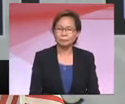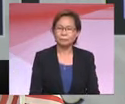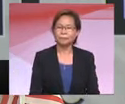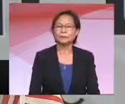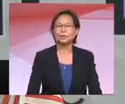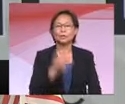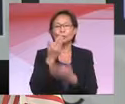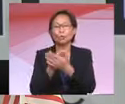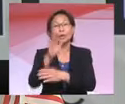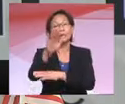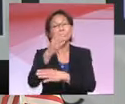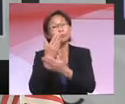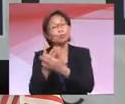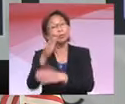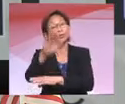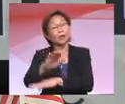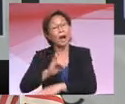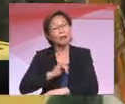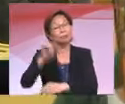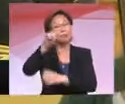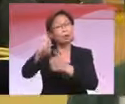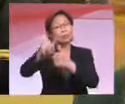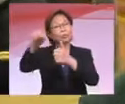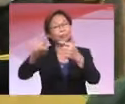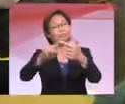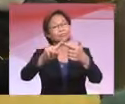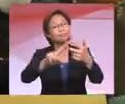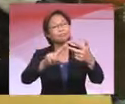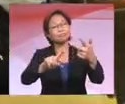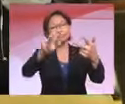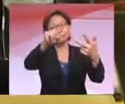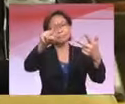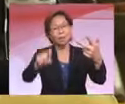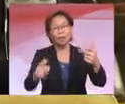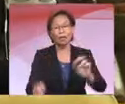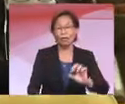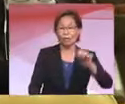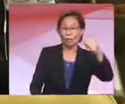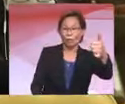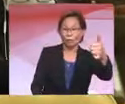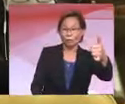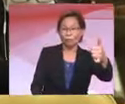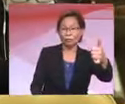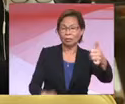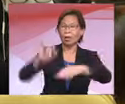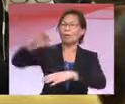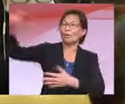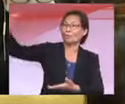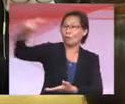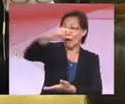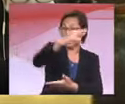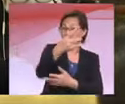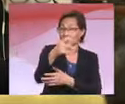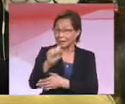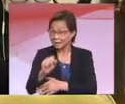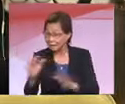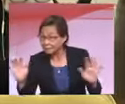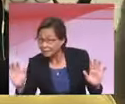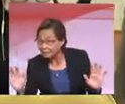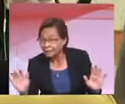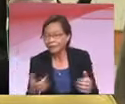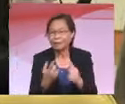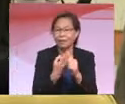Good evening, Tan Sri. I have 3 questions today. The first one is about imported cases. We have